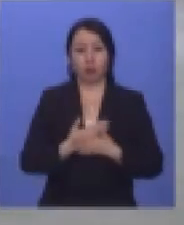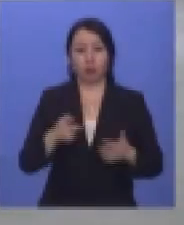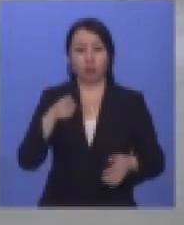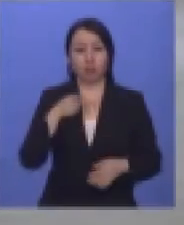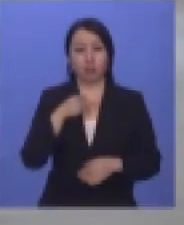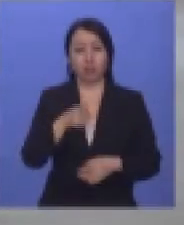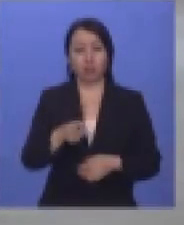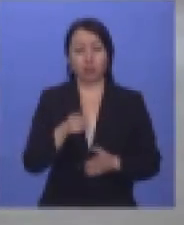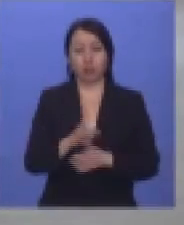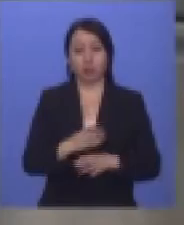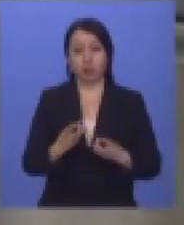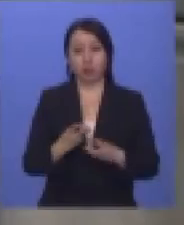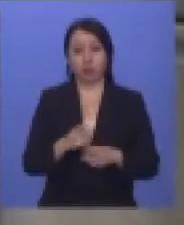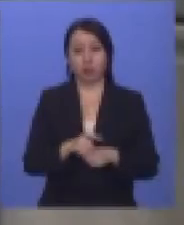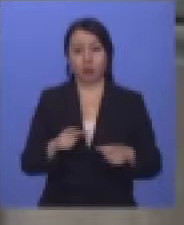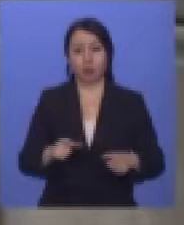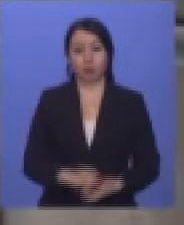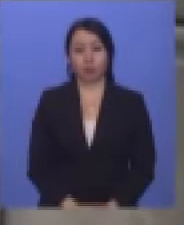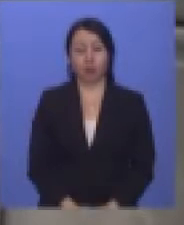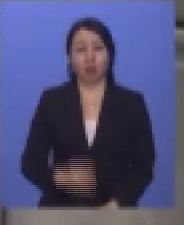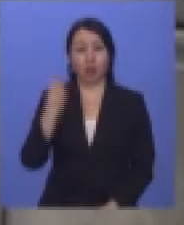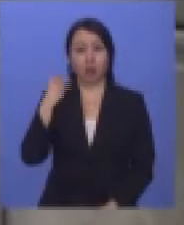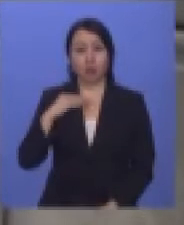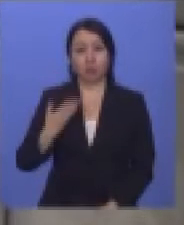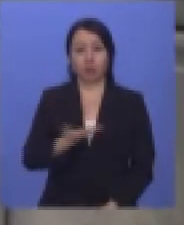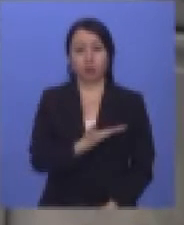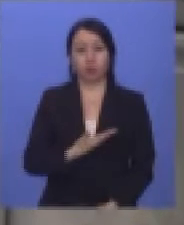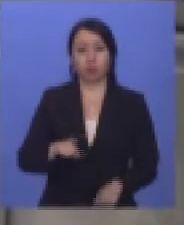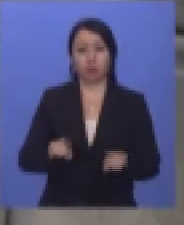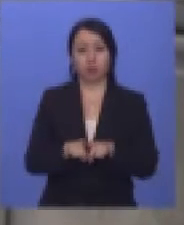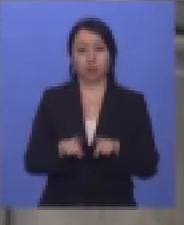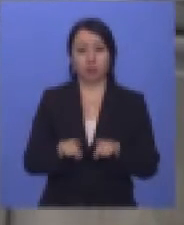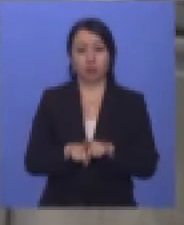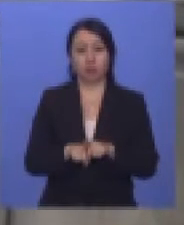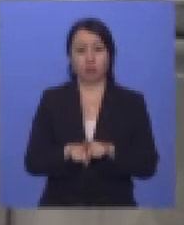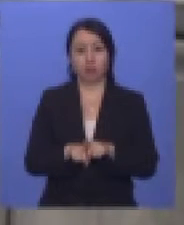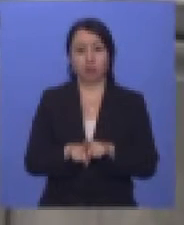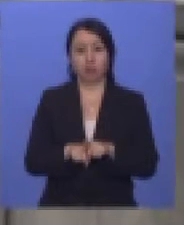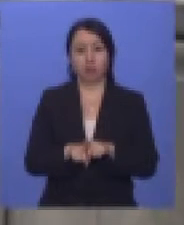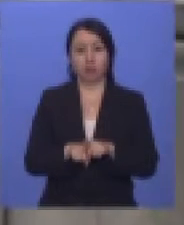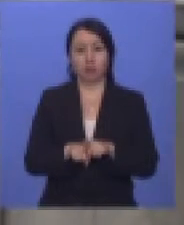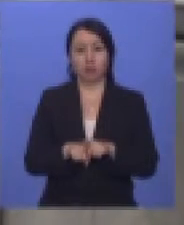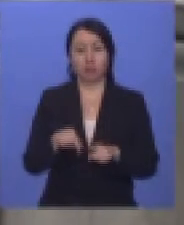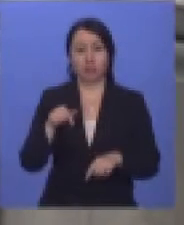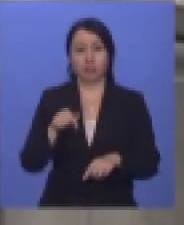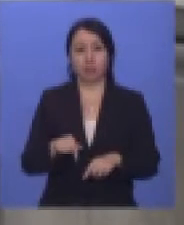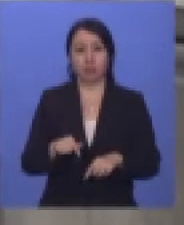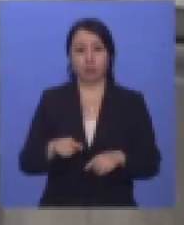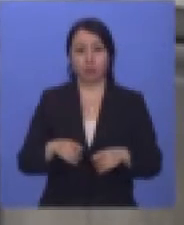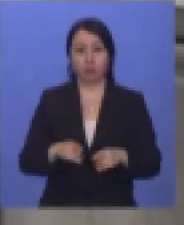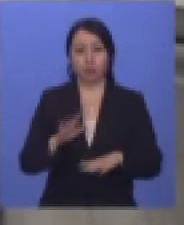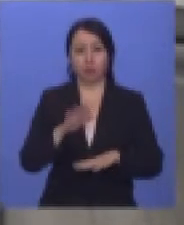1000, исходя из потребностей клиентов. Качество у нас аналоги все, а валины все те, которые,